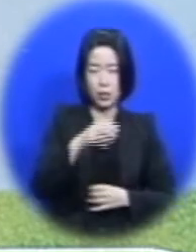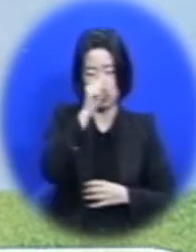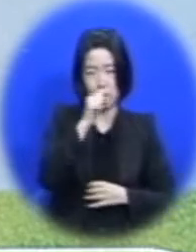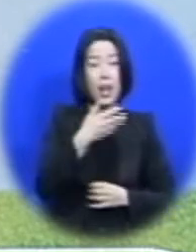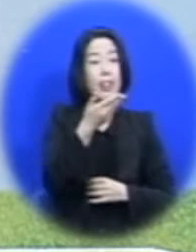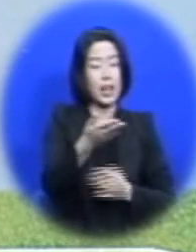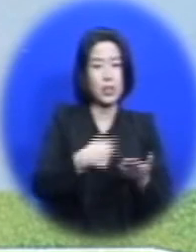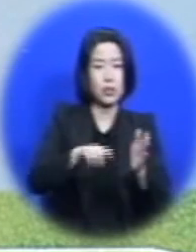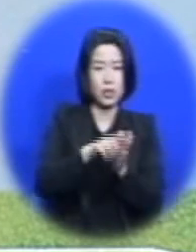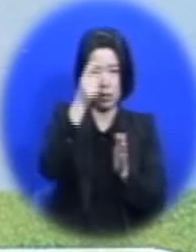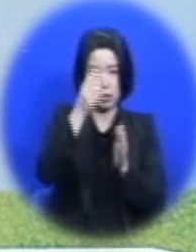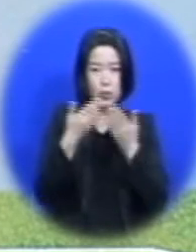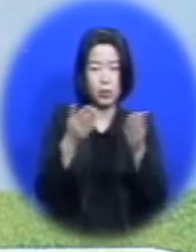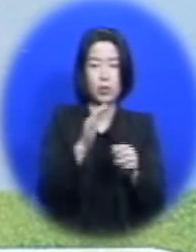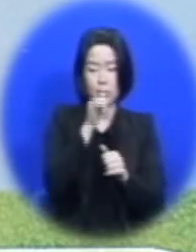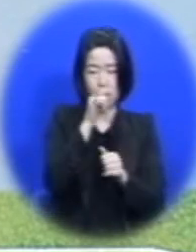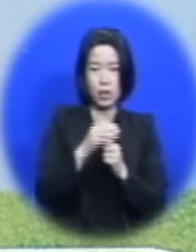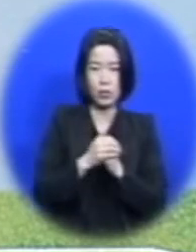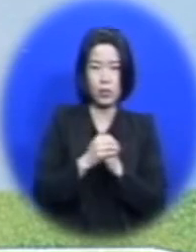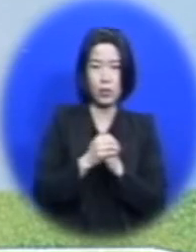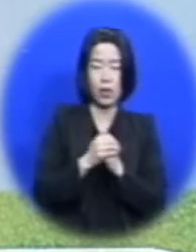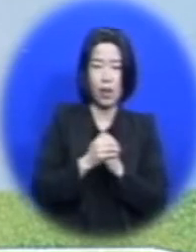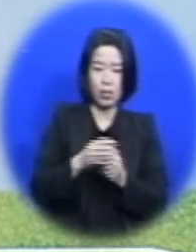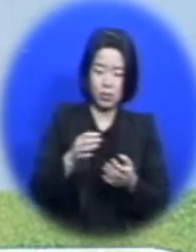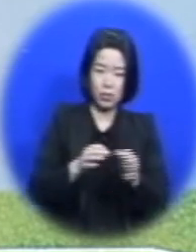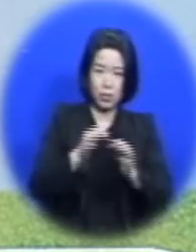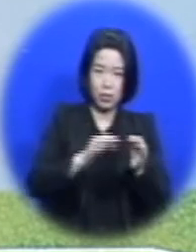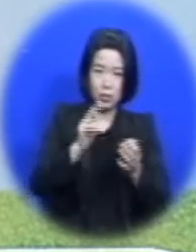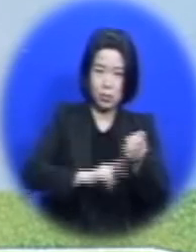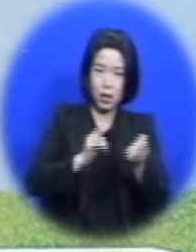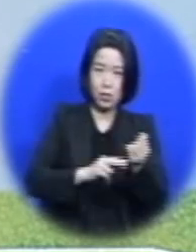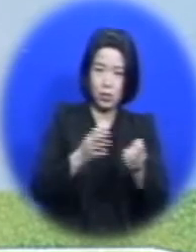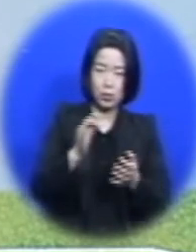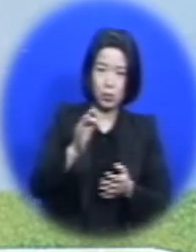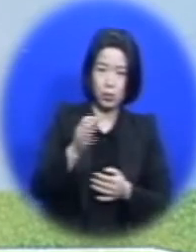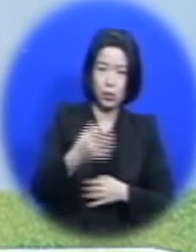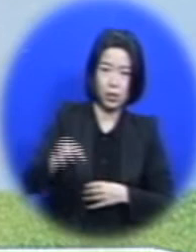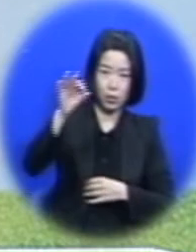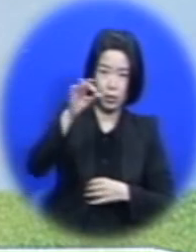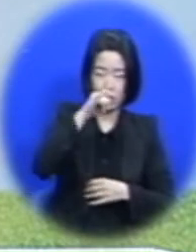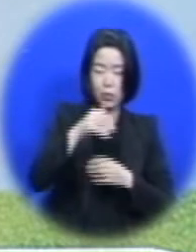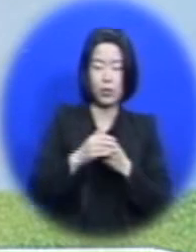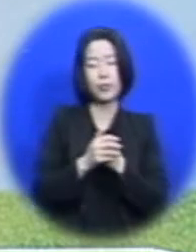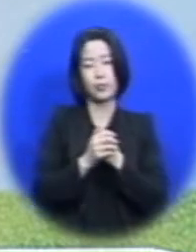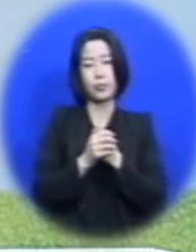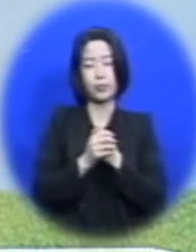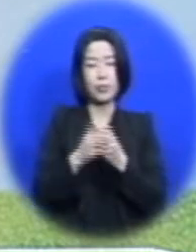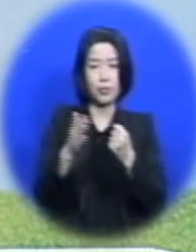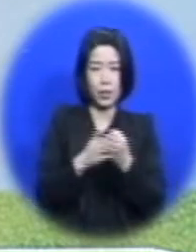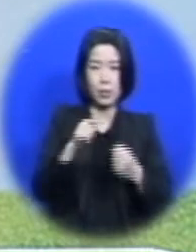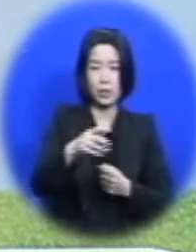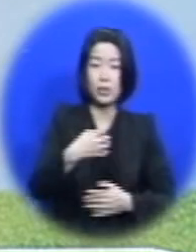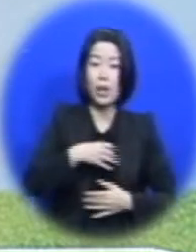있다는 동 그런 사람들도 많아지고 매출도 그 전보다도 훨씬 더 많이 오르고 그래서 그